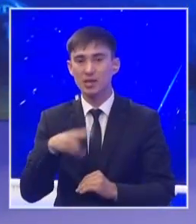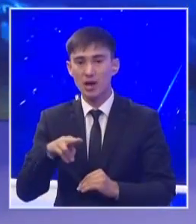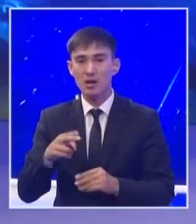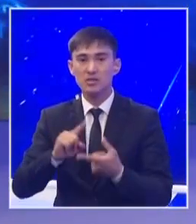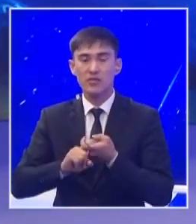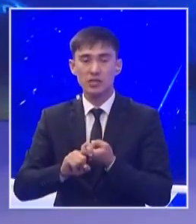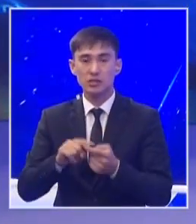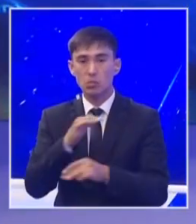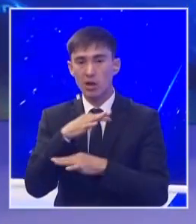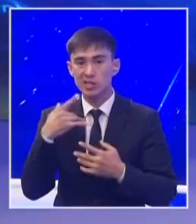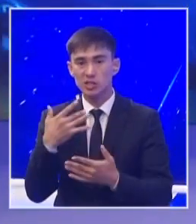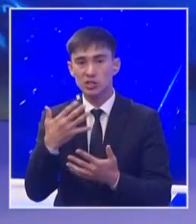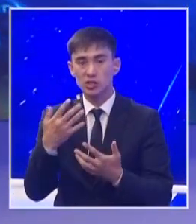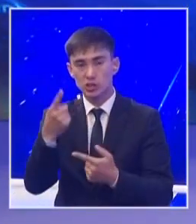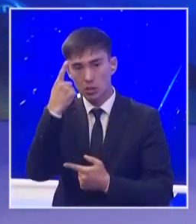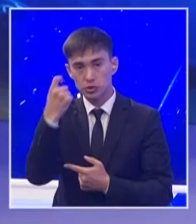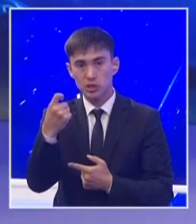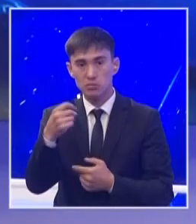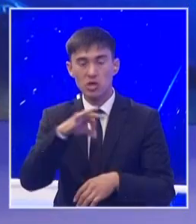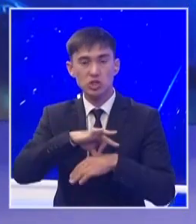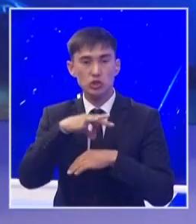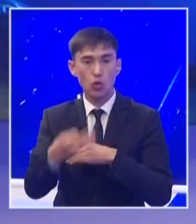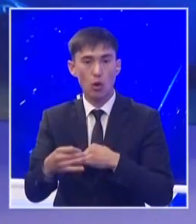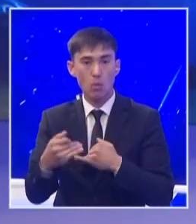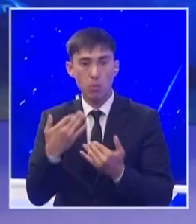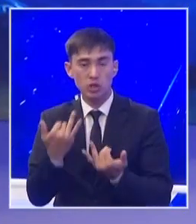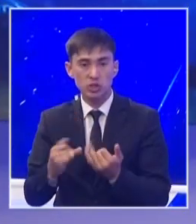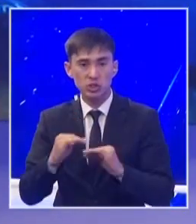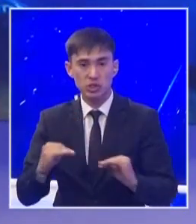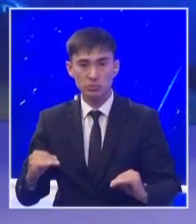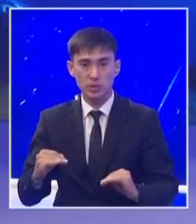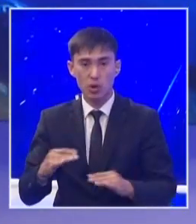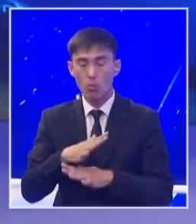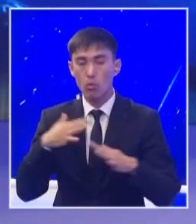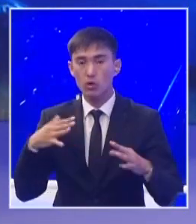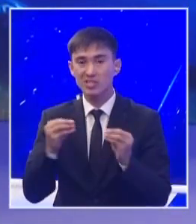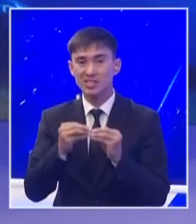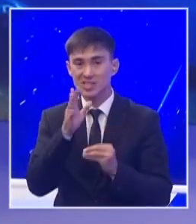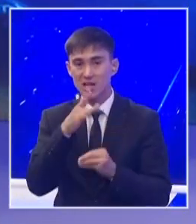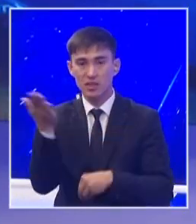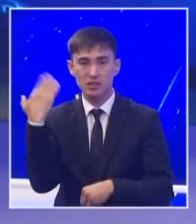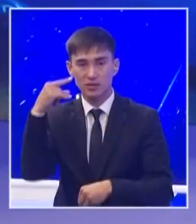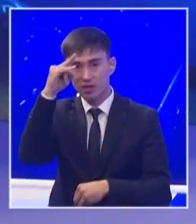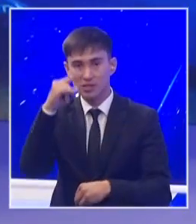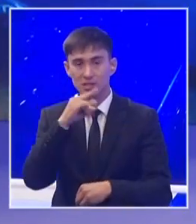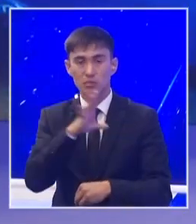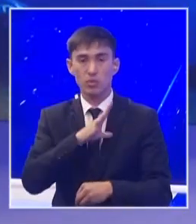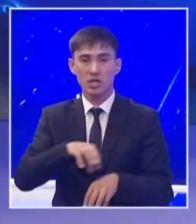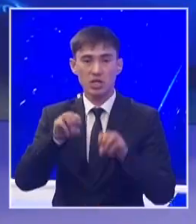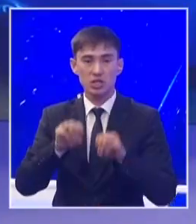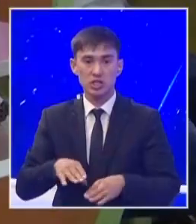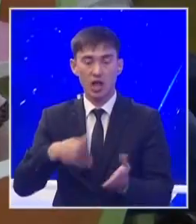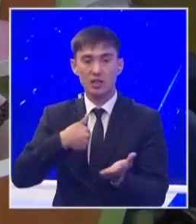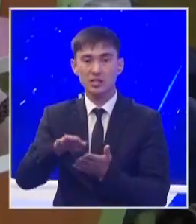Это связано с многочисленными сообщениями о жестоком обращении с детьми. Более 10 лет назад в Казахстане было принято